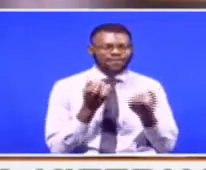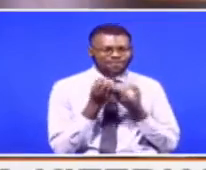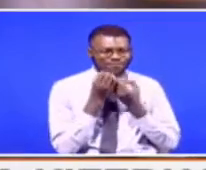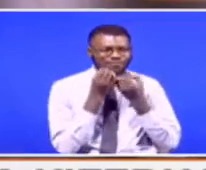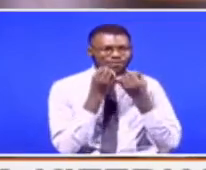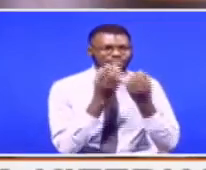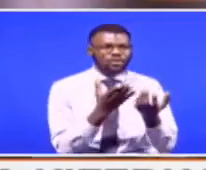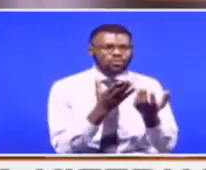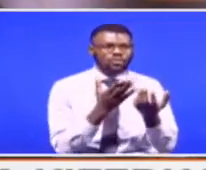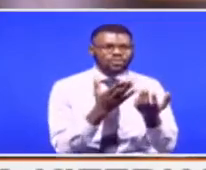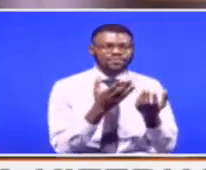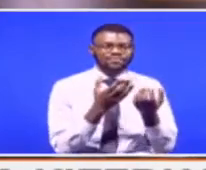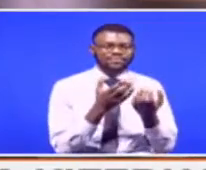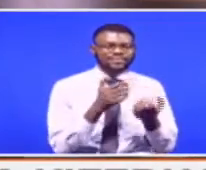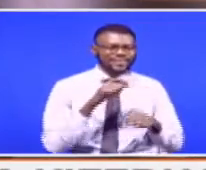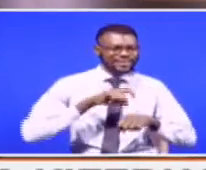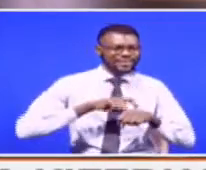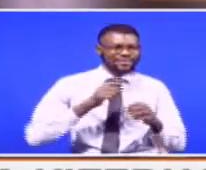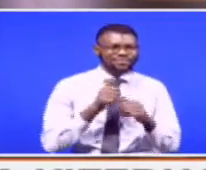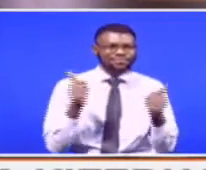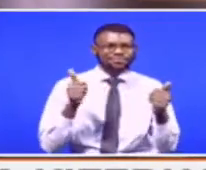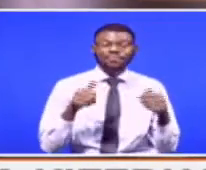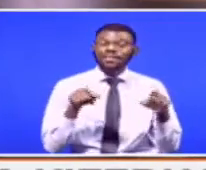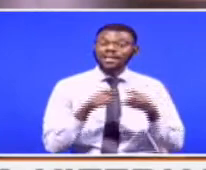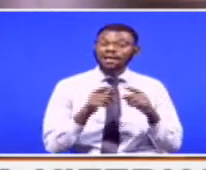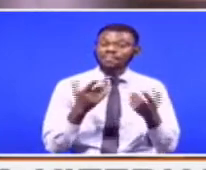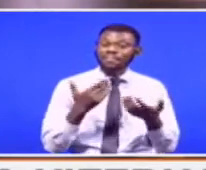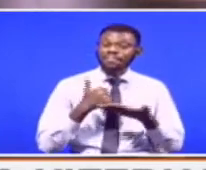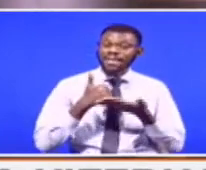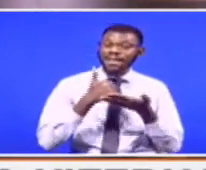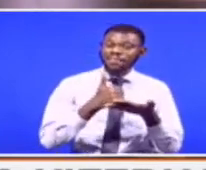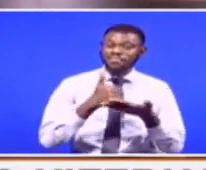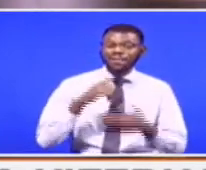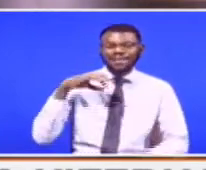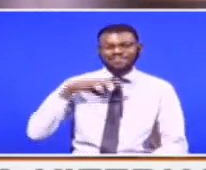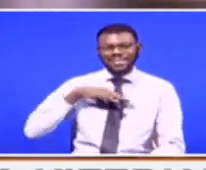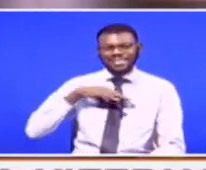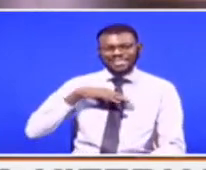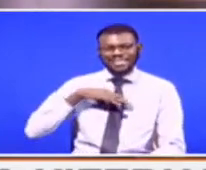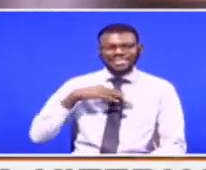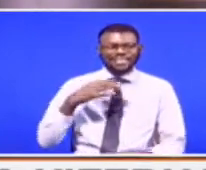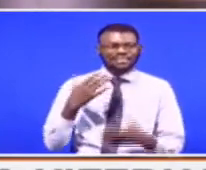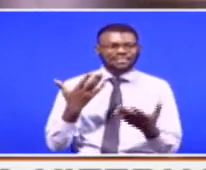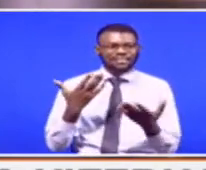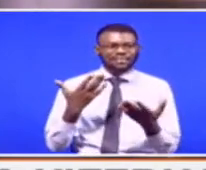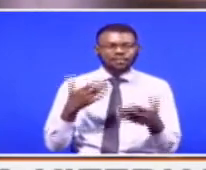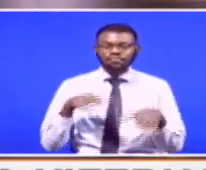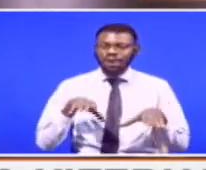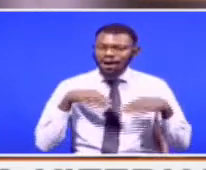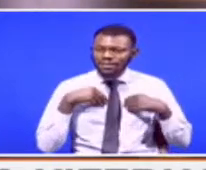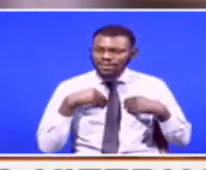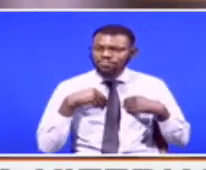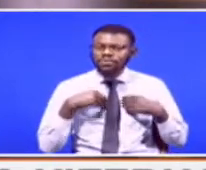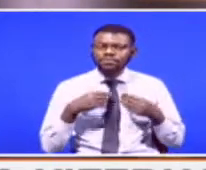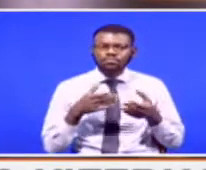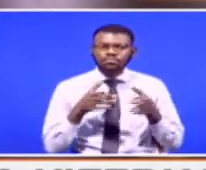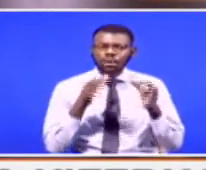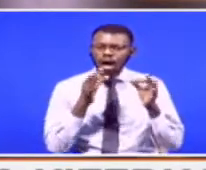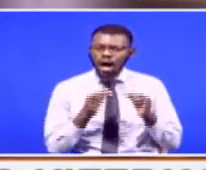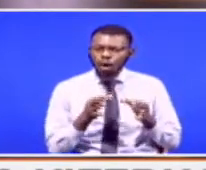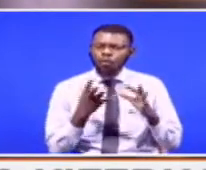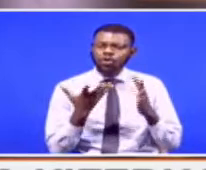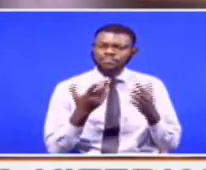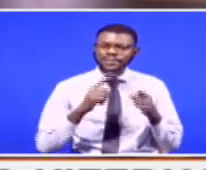information. FIRE Award has enabled the retirement benefit schemes to adopt generally accepted accounting standards in preparation